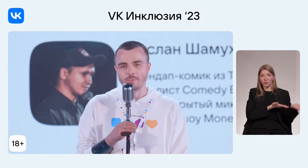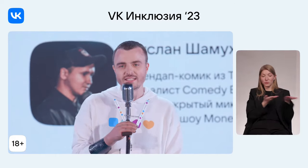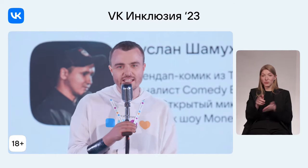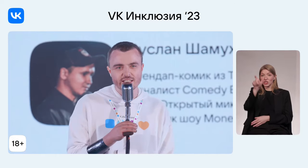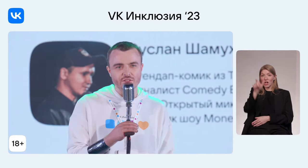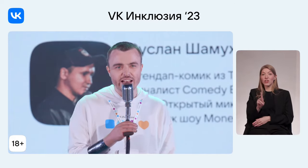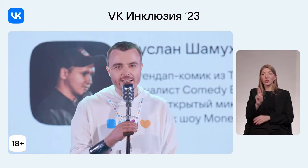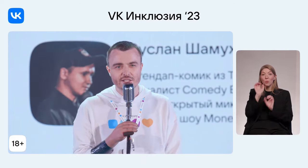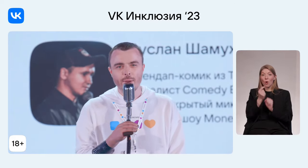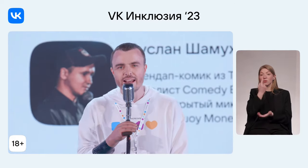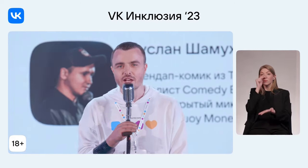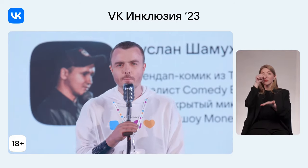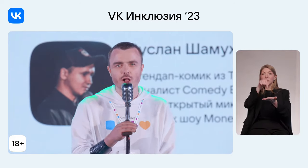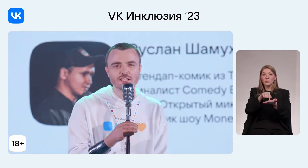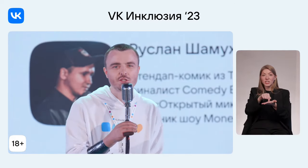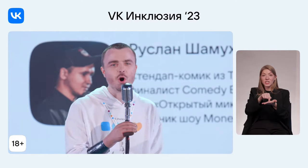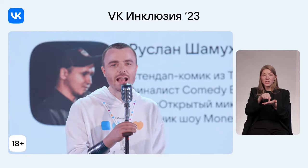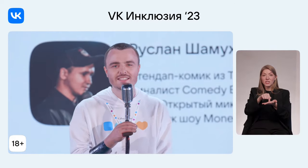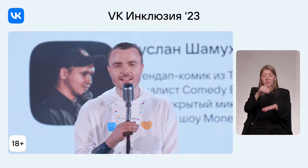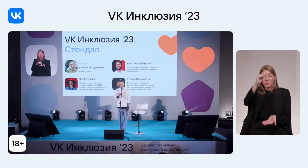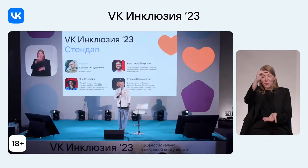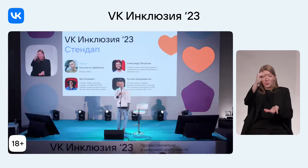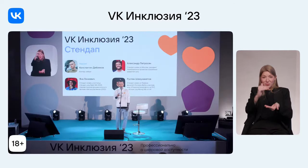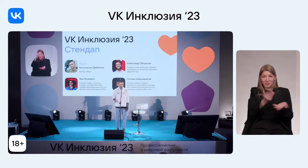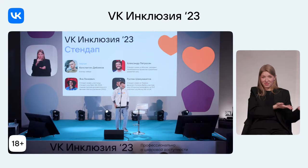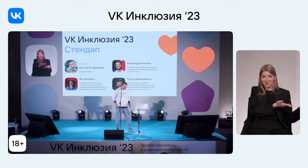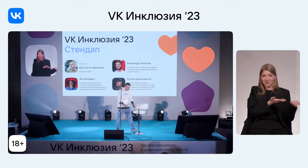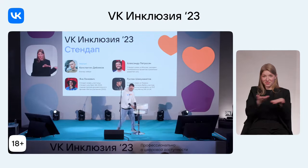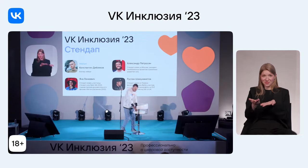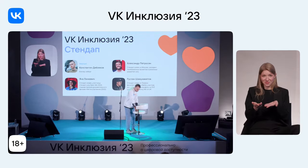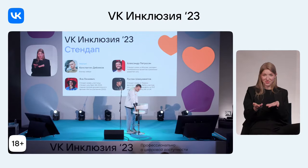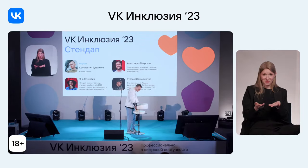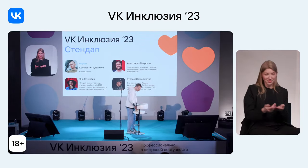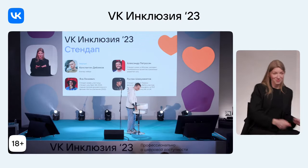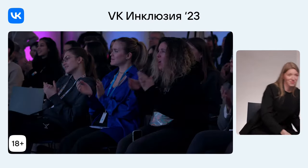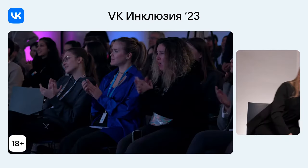бы поместиться в Елене Степаненко полностью. Александр Петросян!